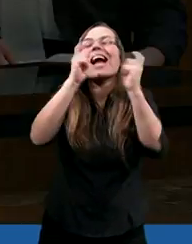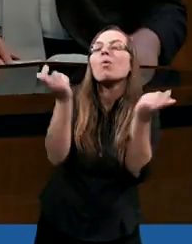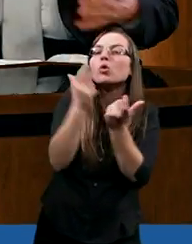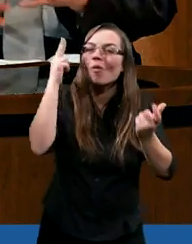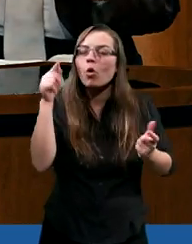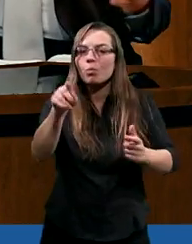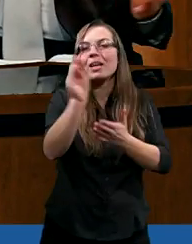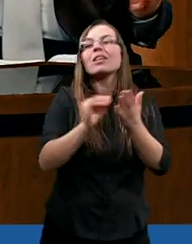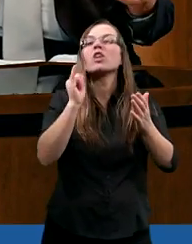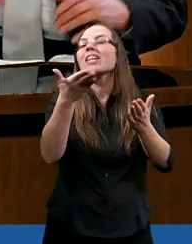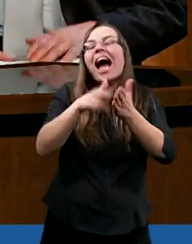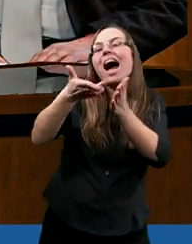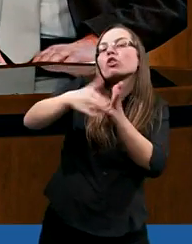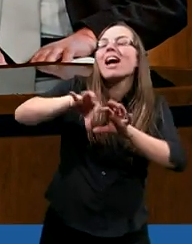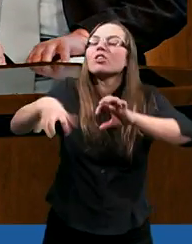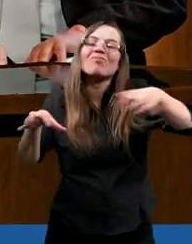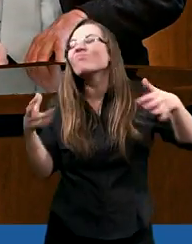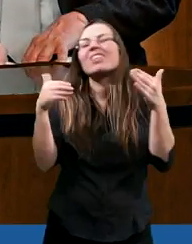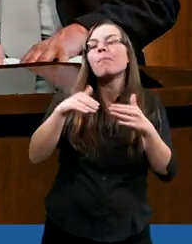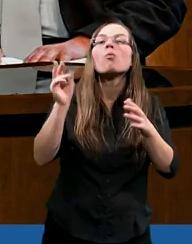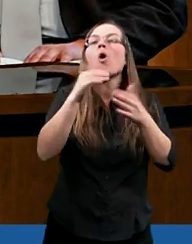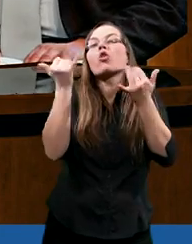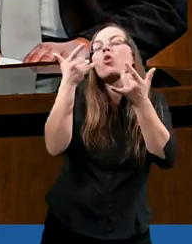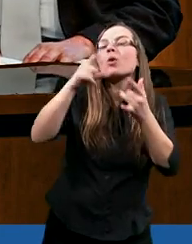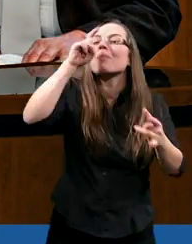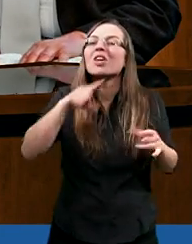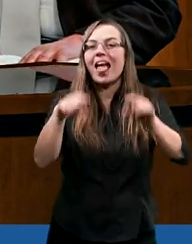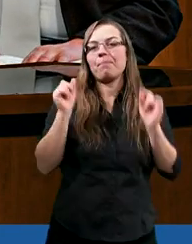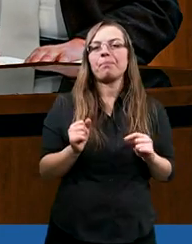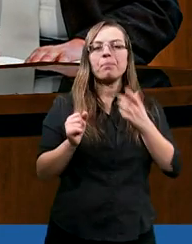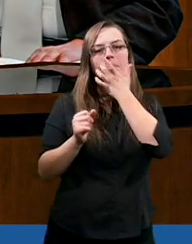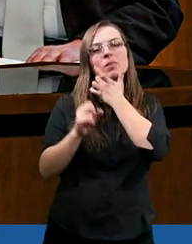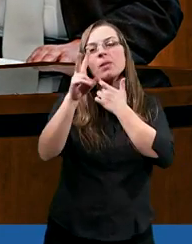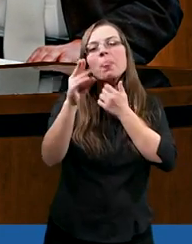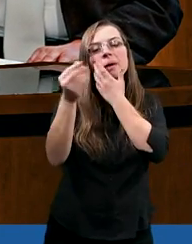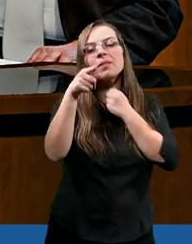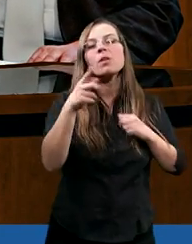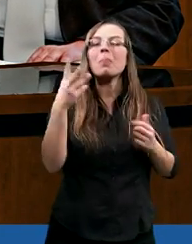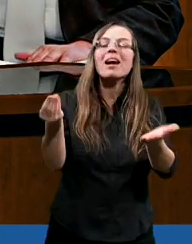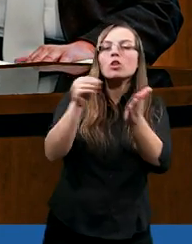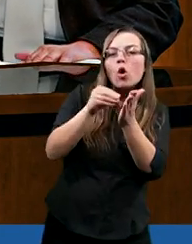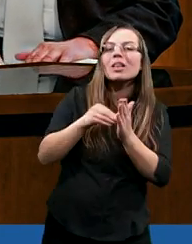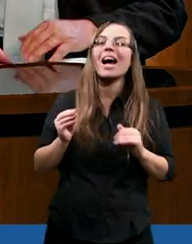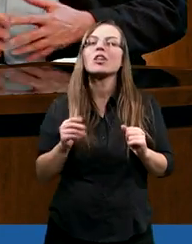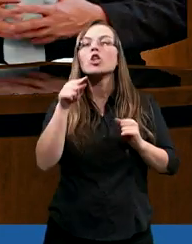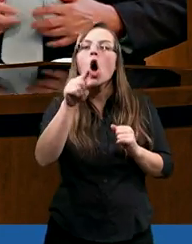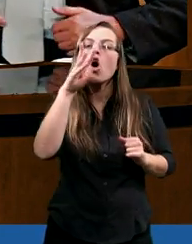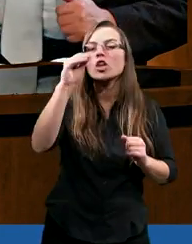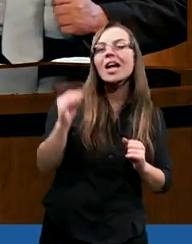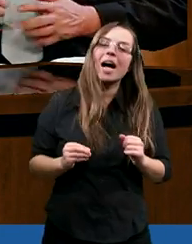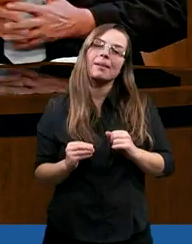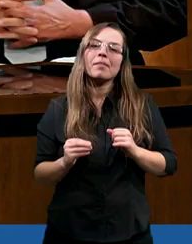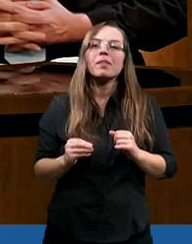wtedy to ma sens i do czegoś może posłużyć. Tak. Ja bym chciał dodać jeszcze to, że